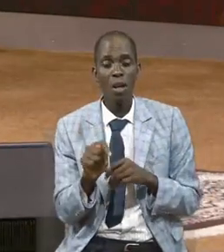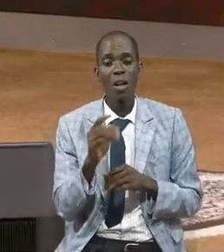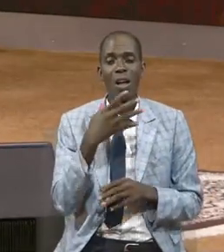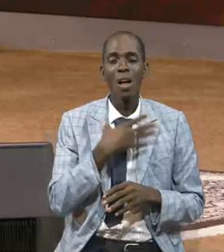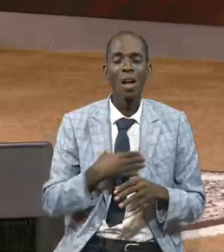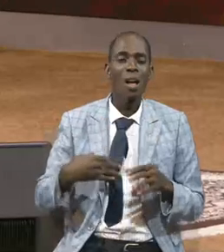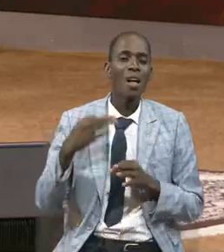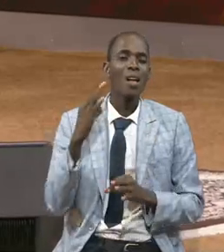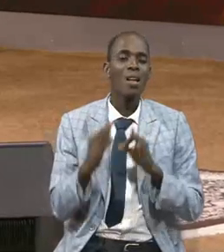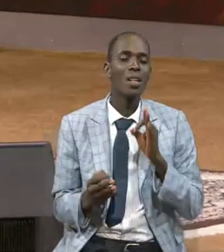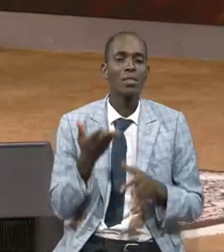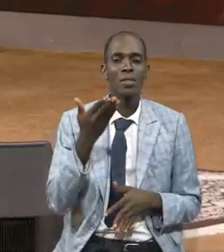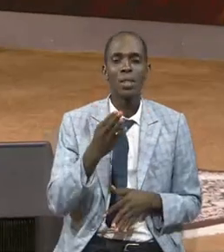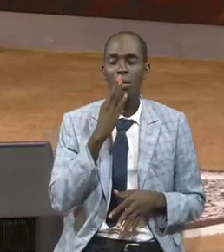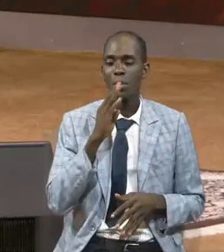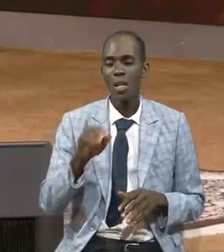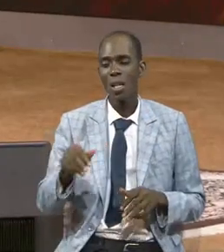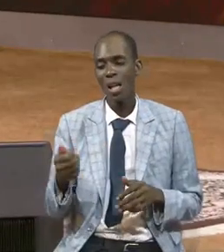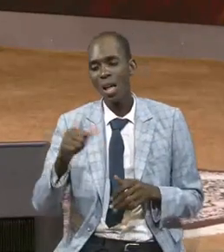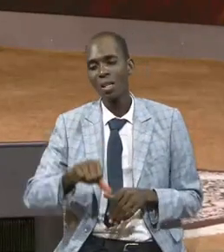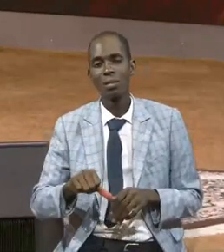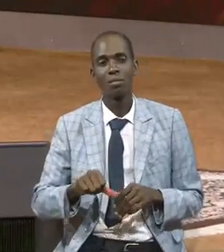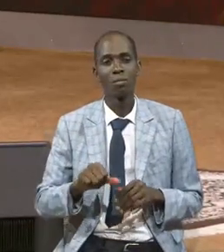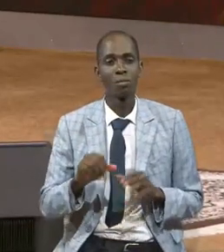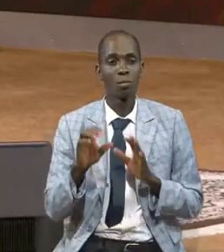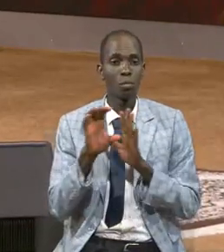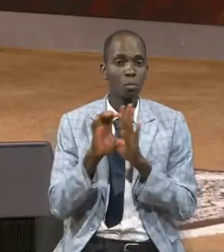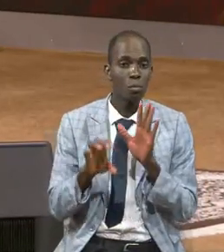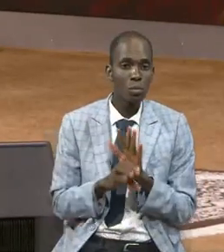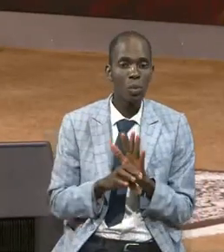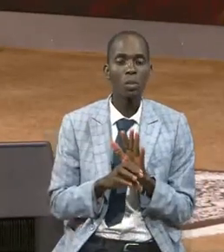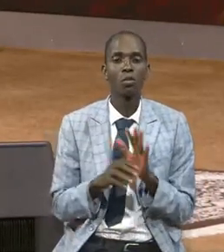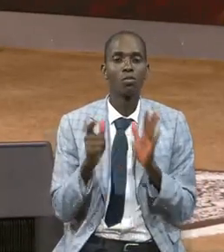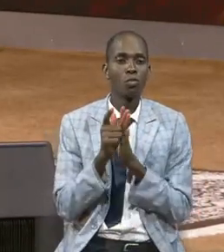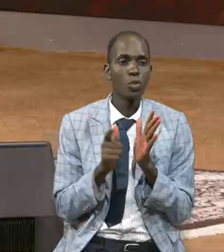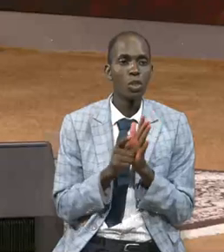Et ce qui peut encore y avoir,